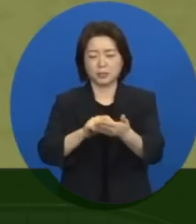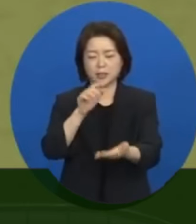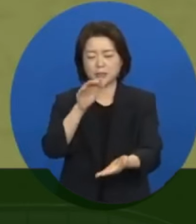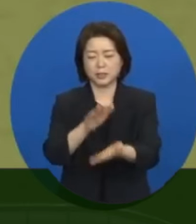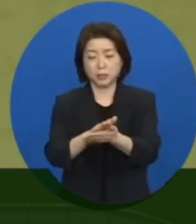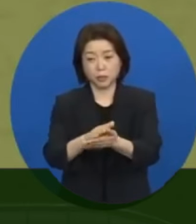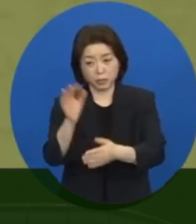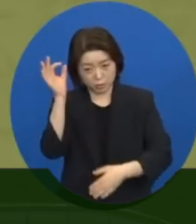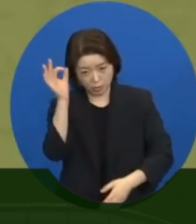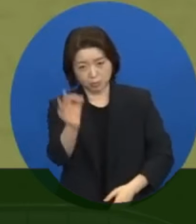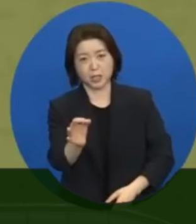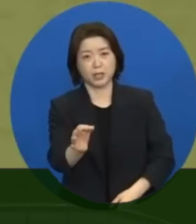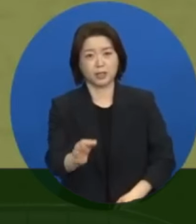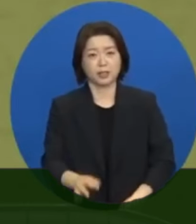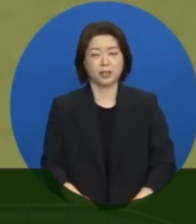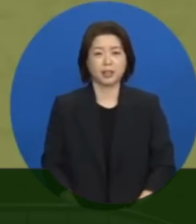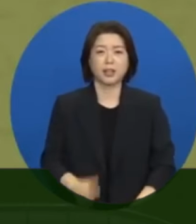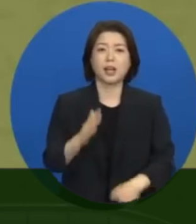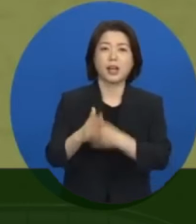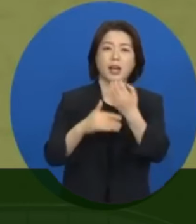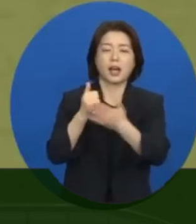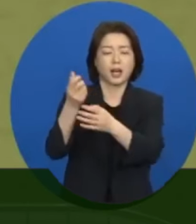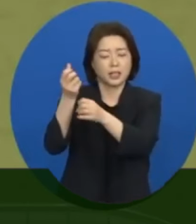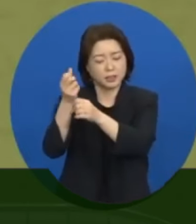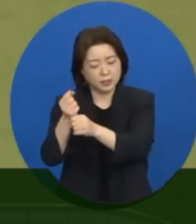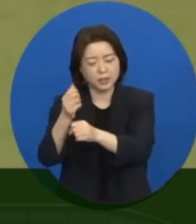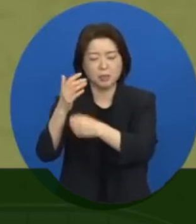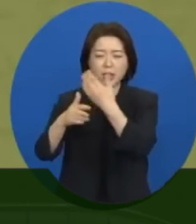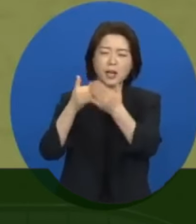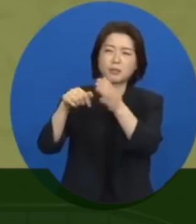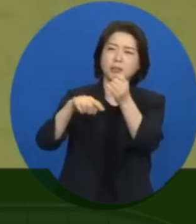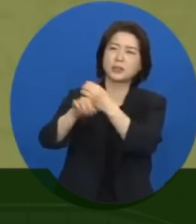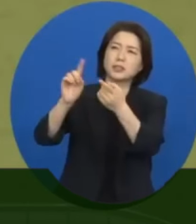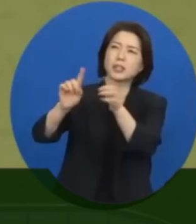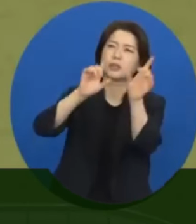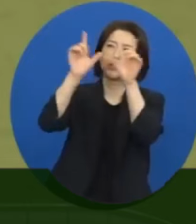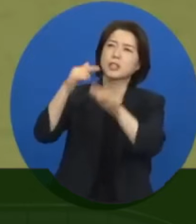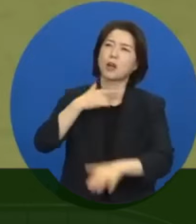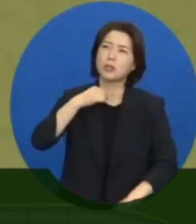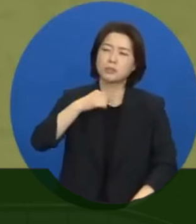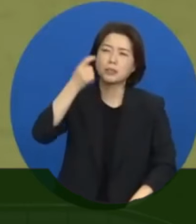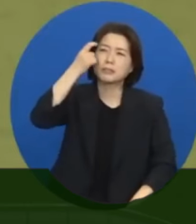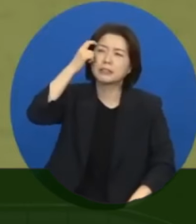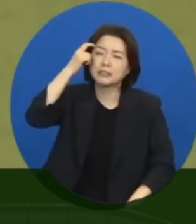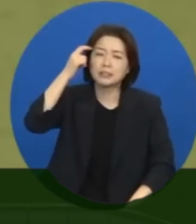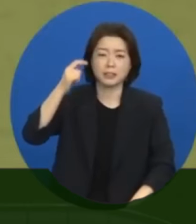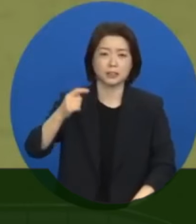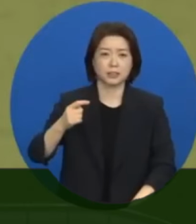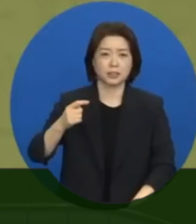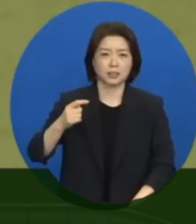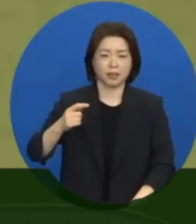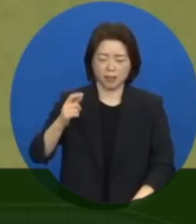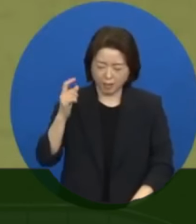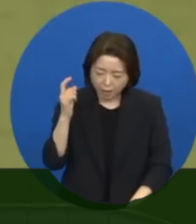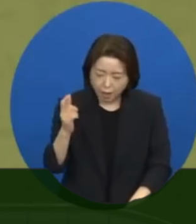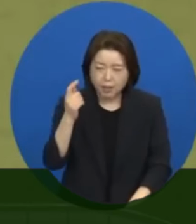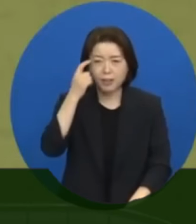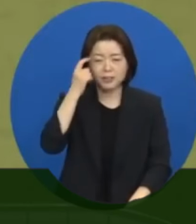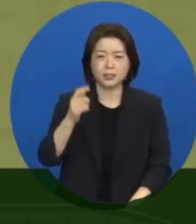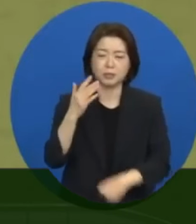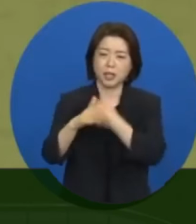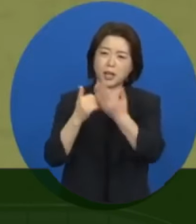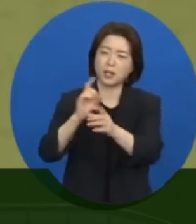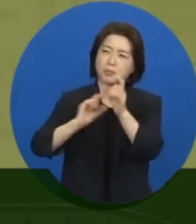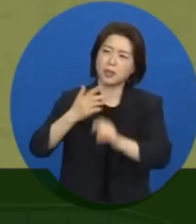보셨어요 하나님을 의지하며 하나님의 뜻대로 살고자 하는 의지 그것도 역시 마음에 있는 거잖아요 하나님 더 알고자